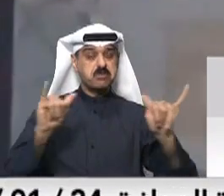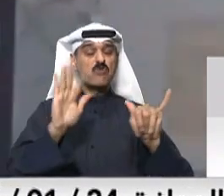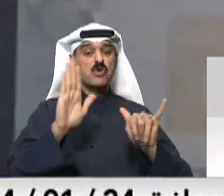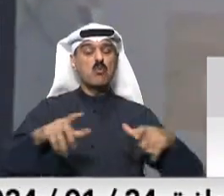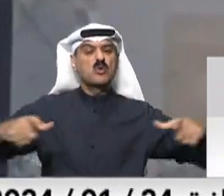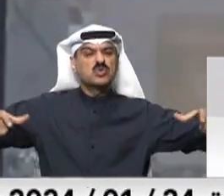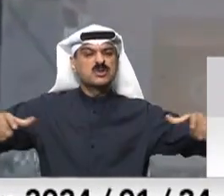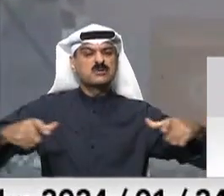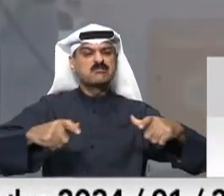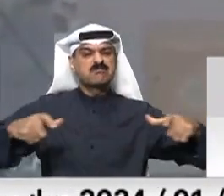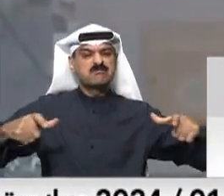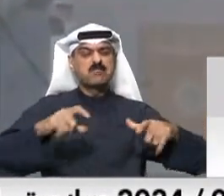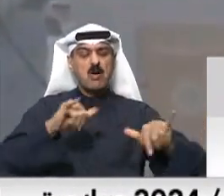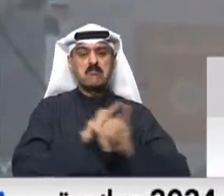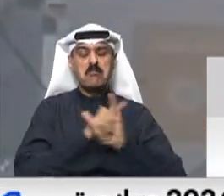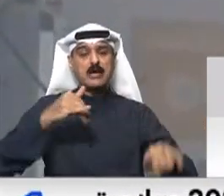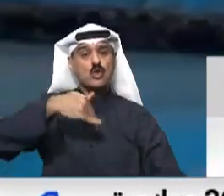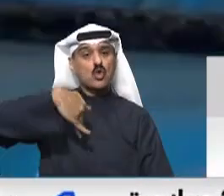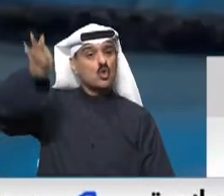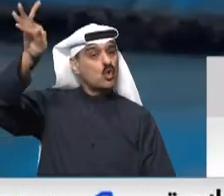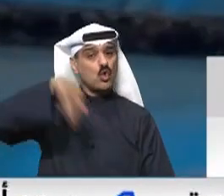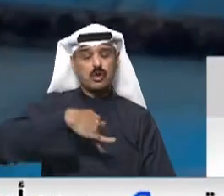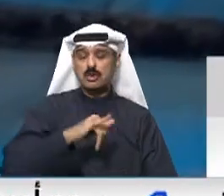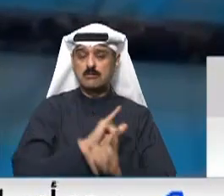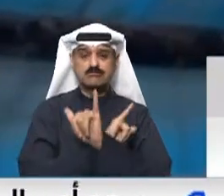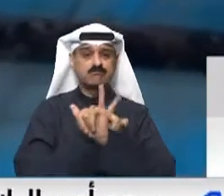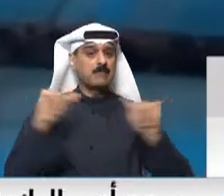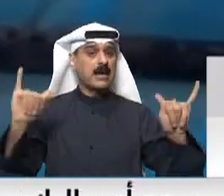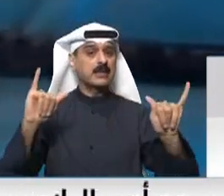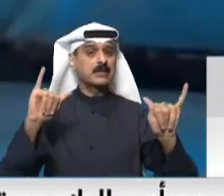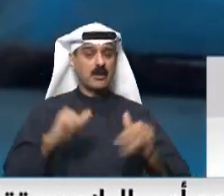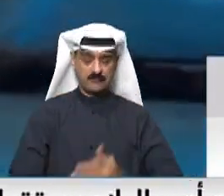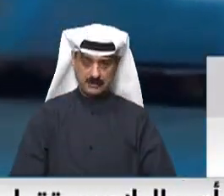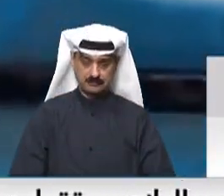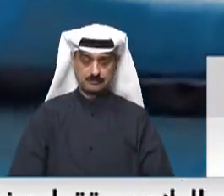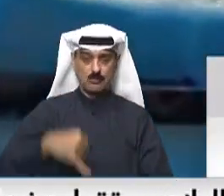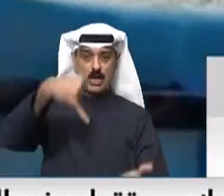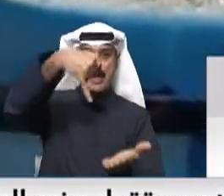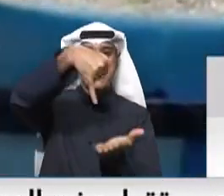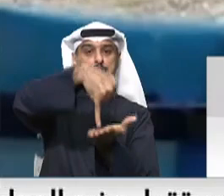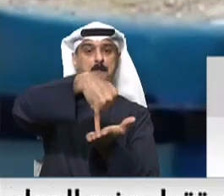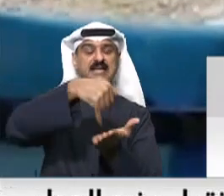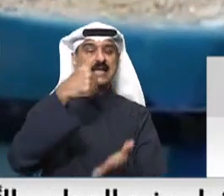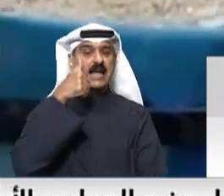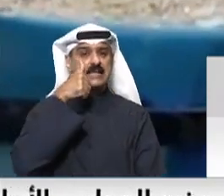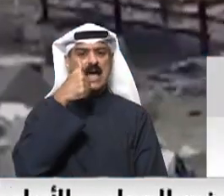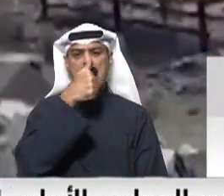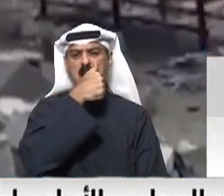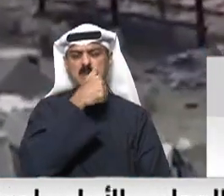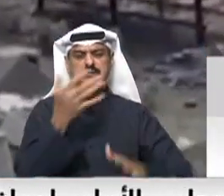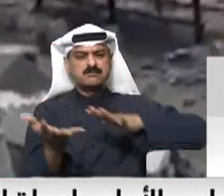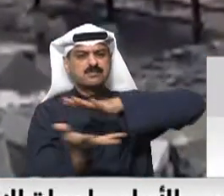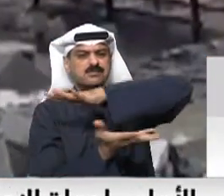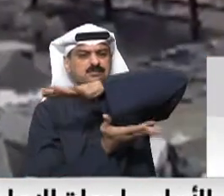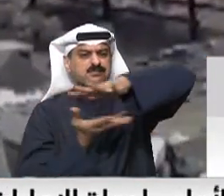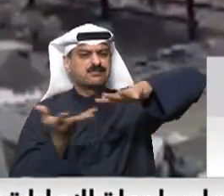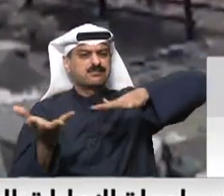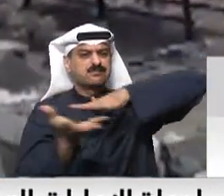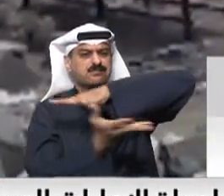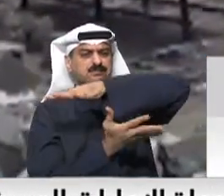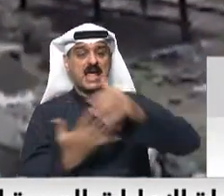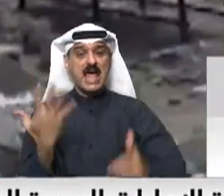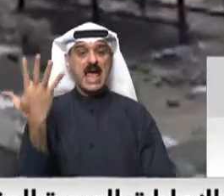ومنعهم من التحرك من مناطقهم فيما شهدت مدينه خان يونس دمارا كبيرا ادى الى ارتقاء